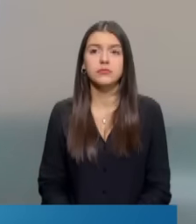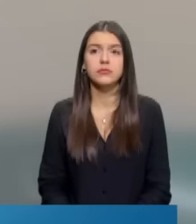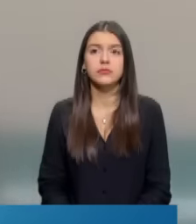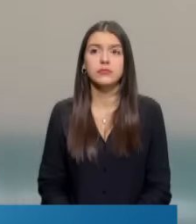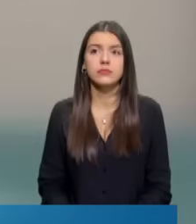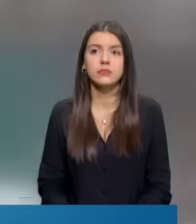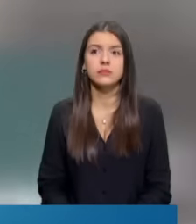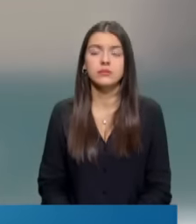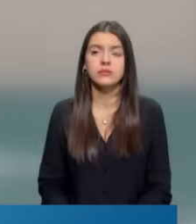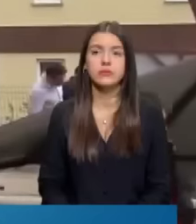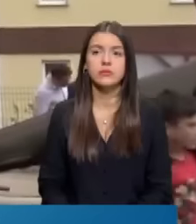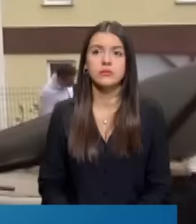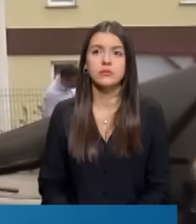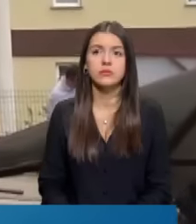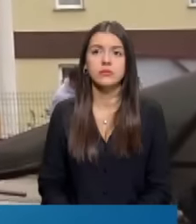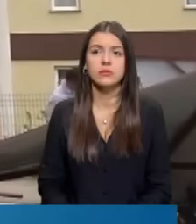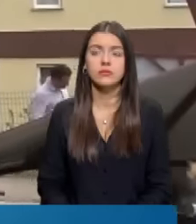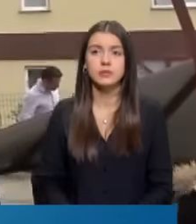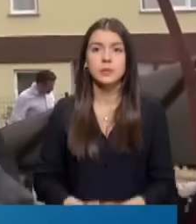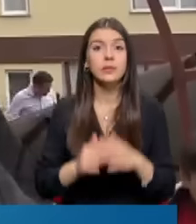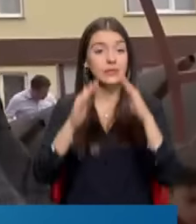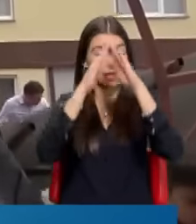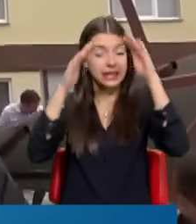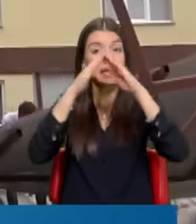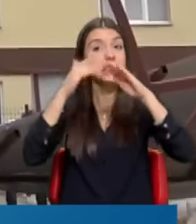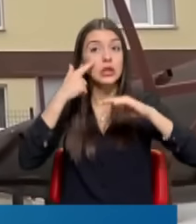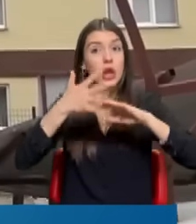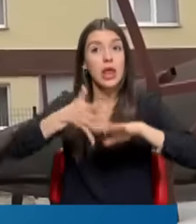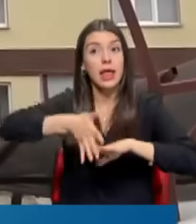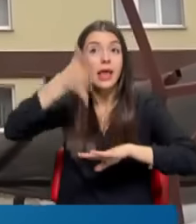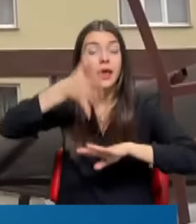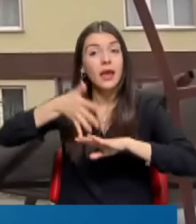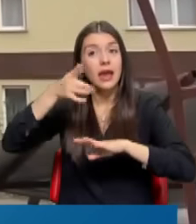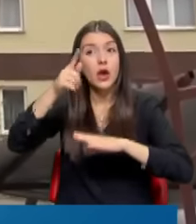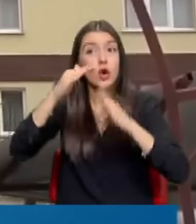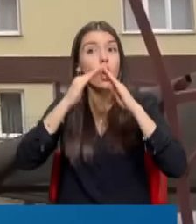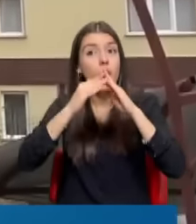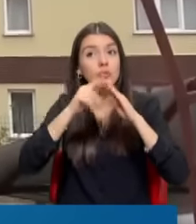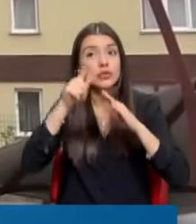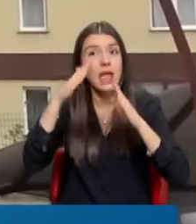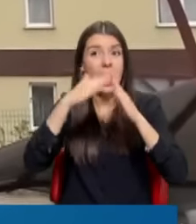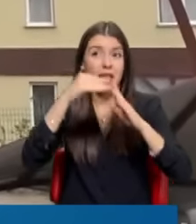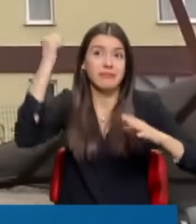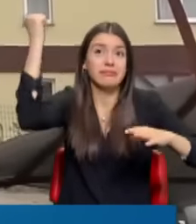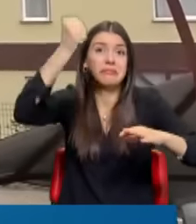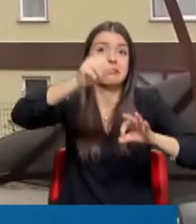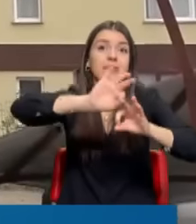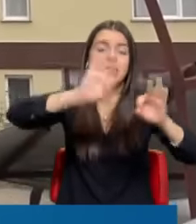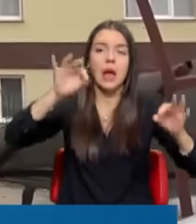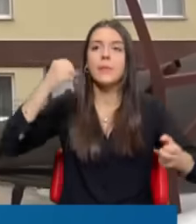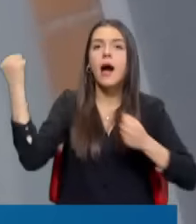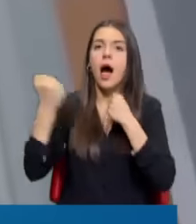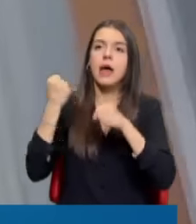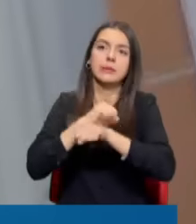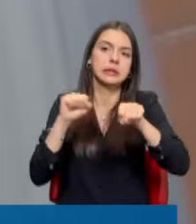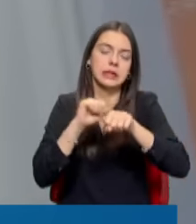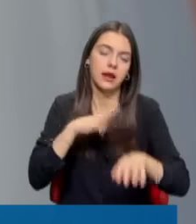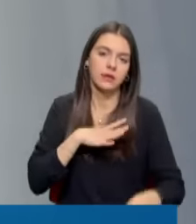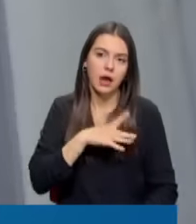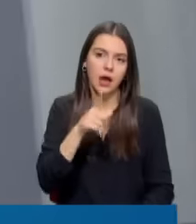Ano. Çattan çıkan direklerde evdeki komşunun evine saplandı. Arabalarda hasar var.